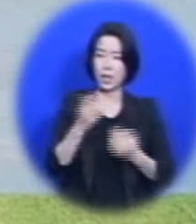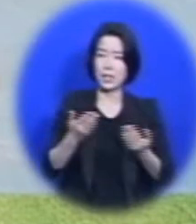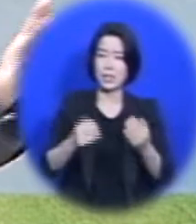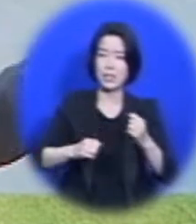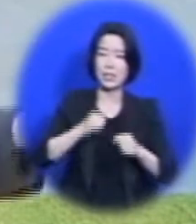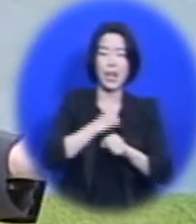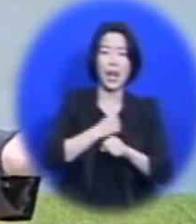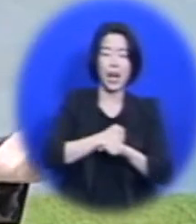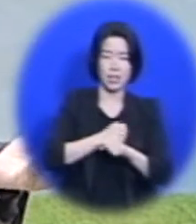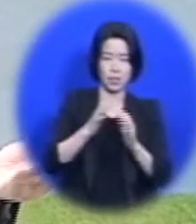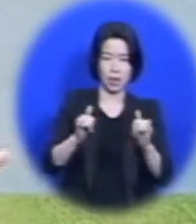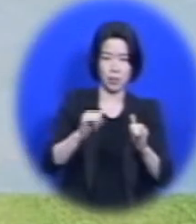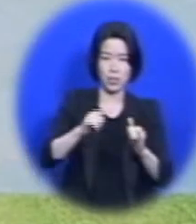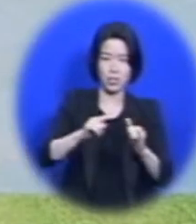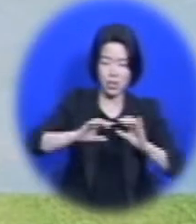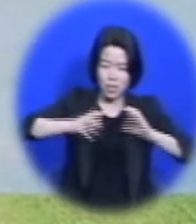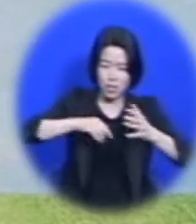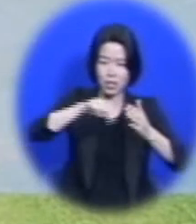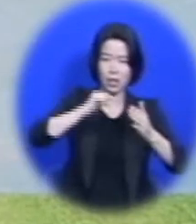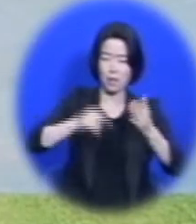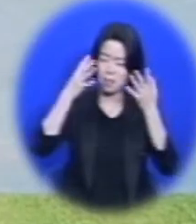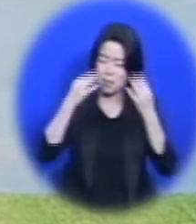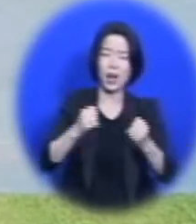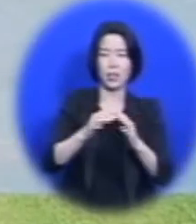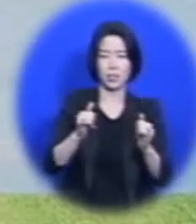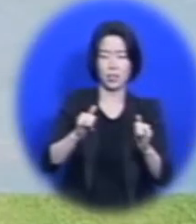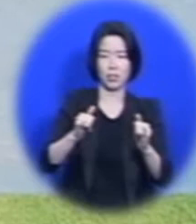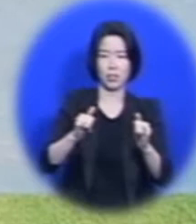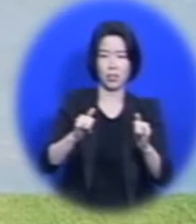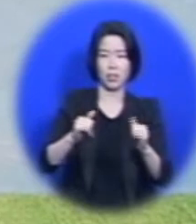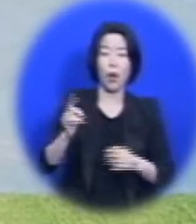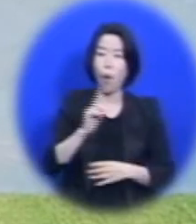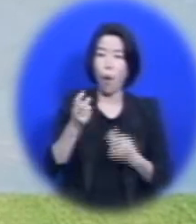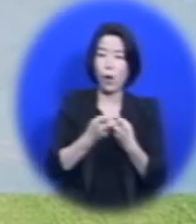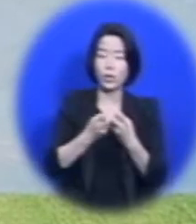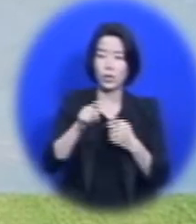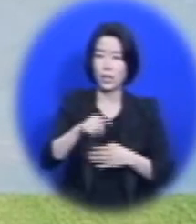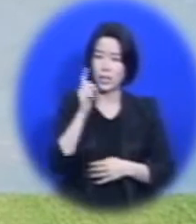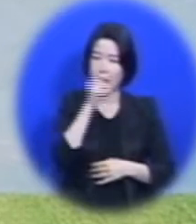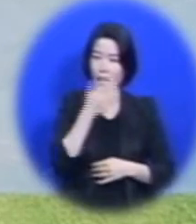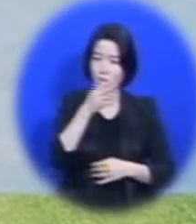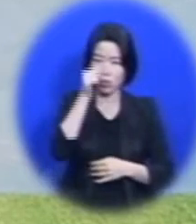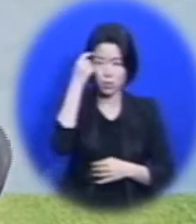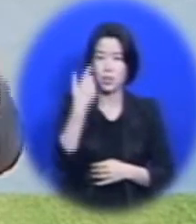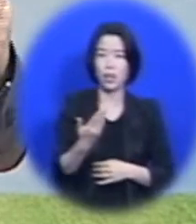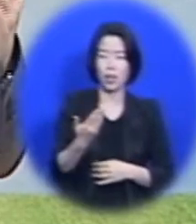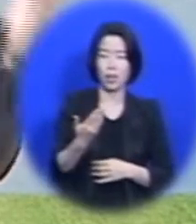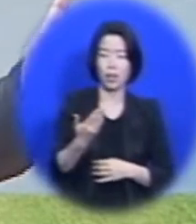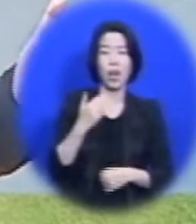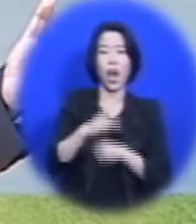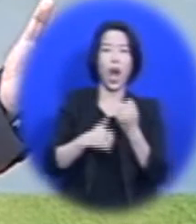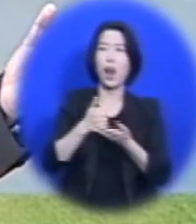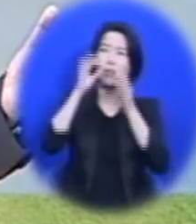사람들이 활개치는 세상에서 우리가 살고 있지 않습니까? 어떻게 이렇게 악해질 수 있습니까? 하나님을